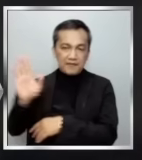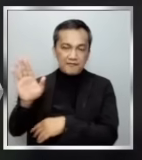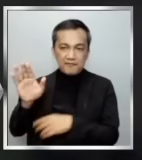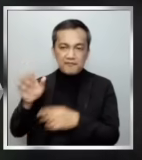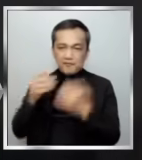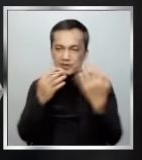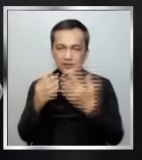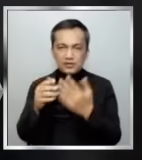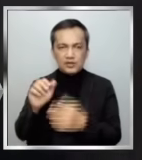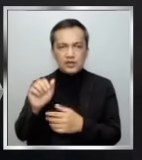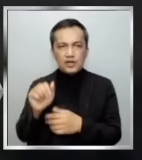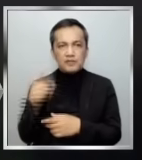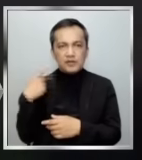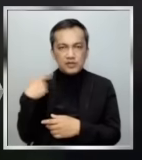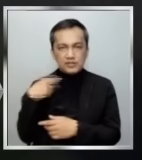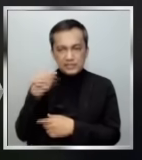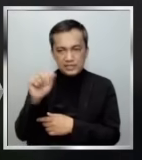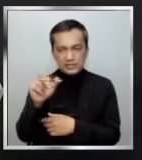million views